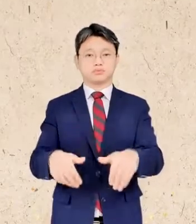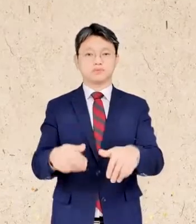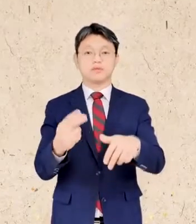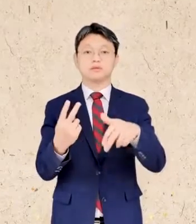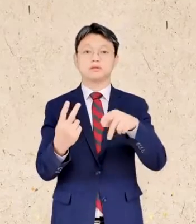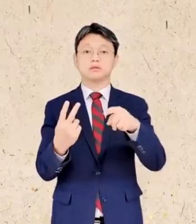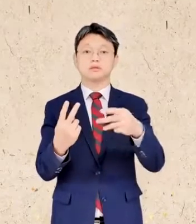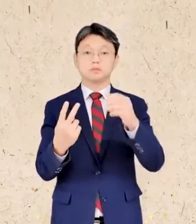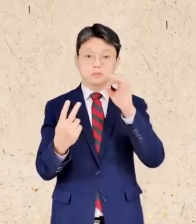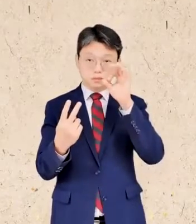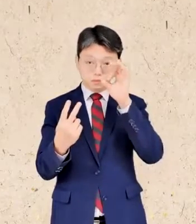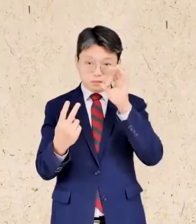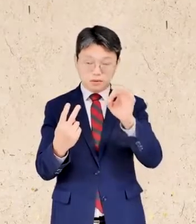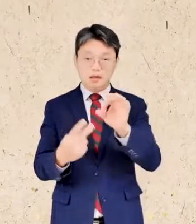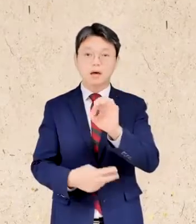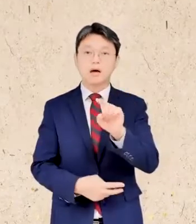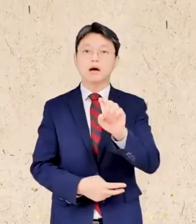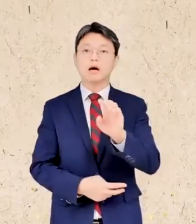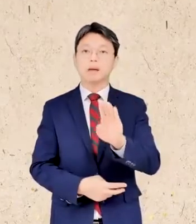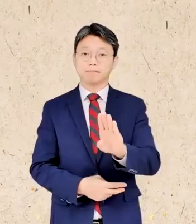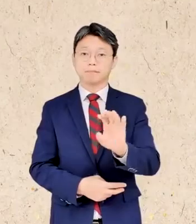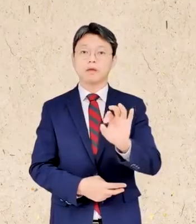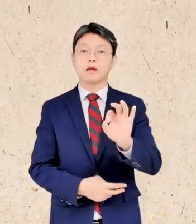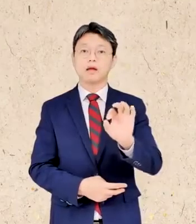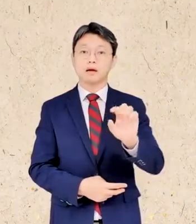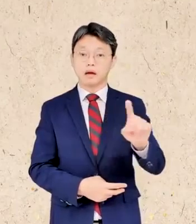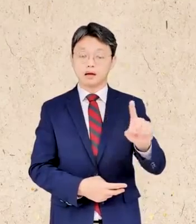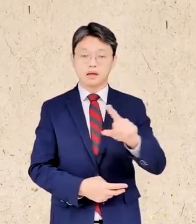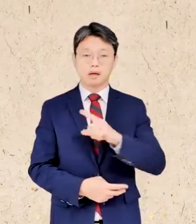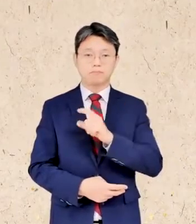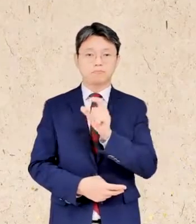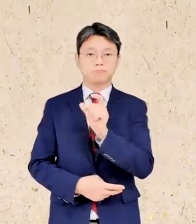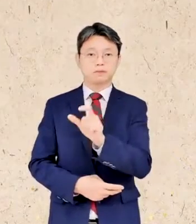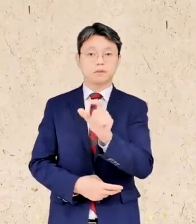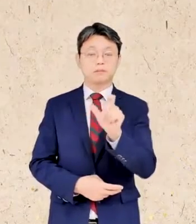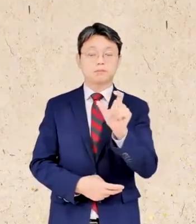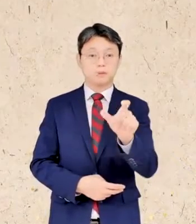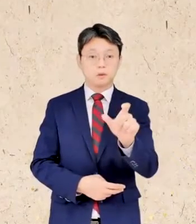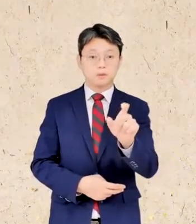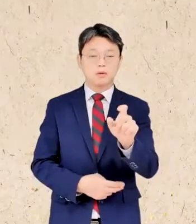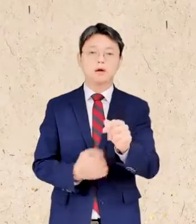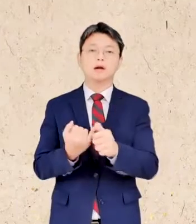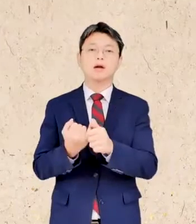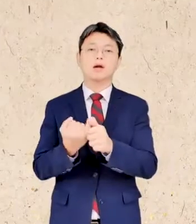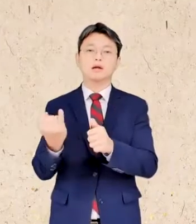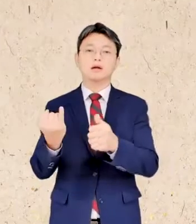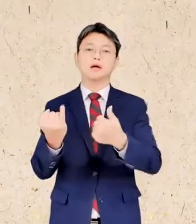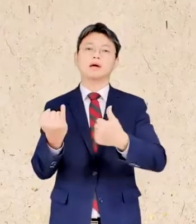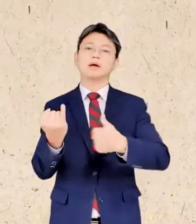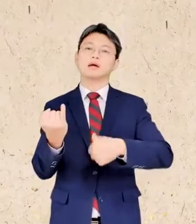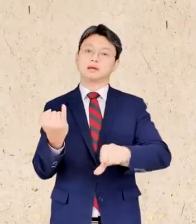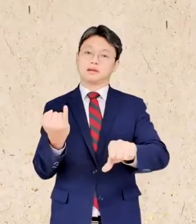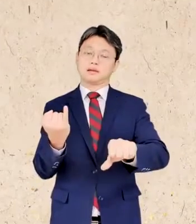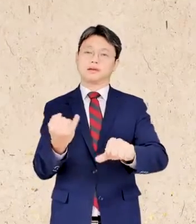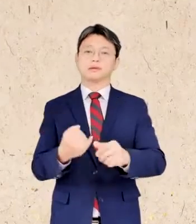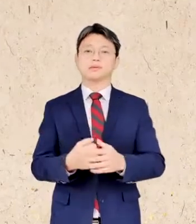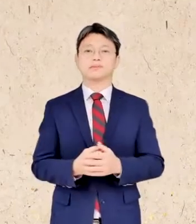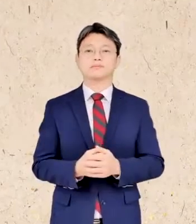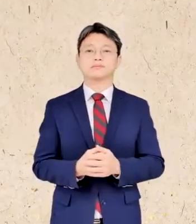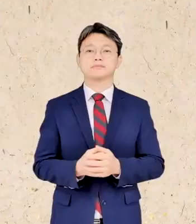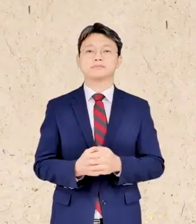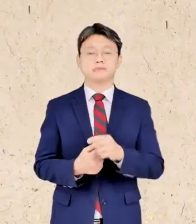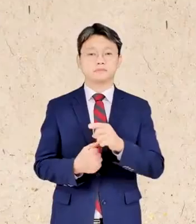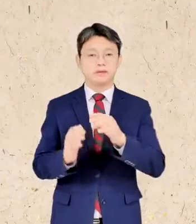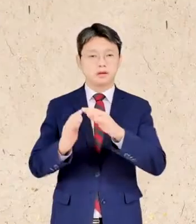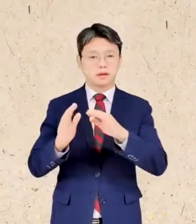2절에 보시면 아비아와 아키포라는 이름이 등장하는데 각각 그의 아내, 그의 아들로 추정됩니다.